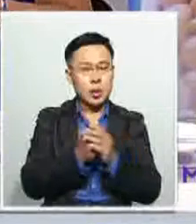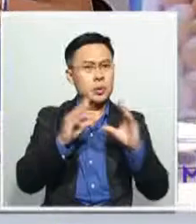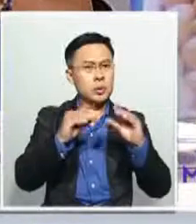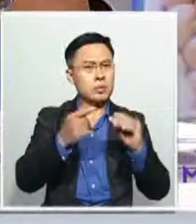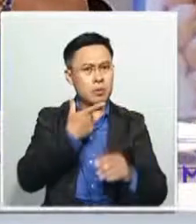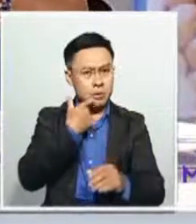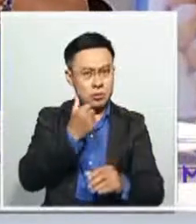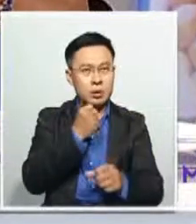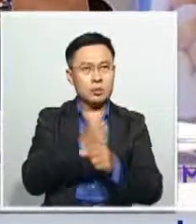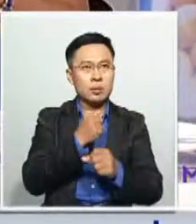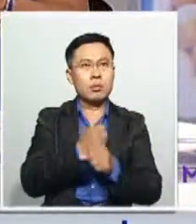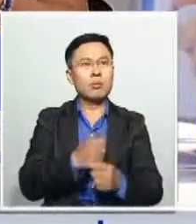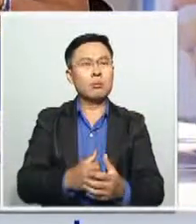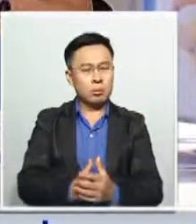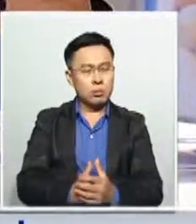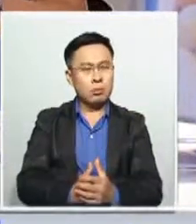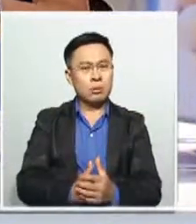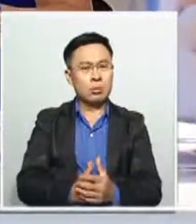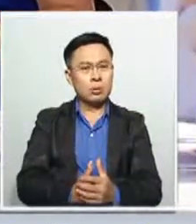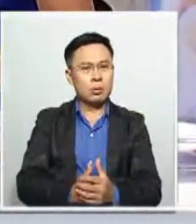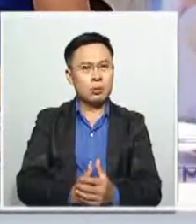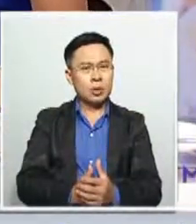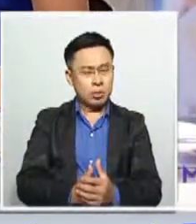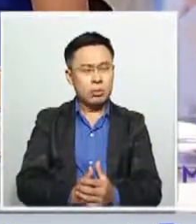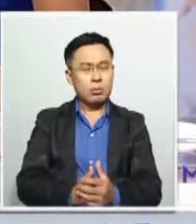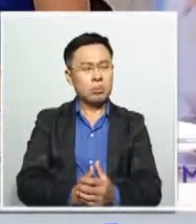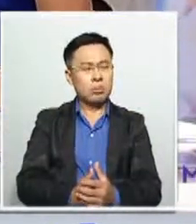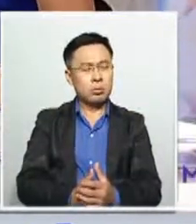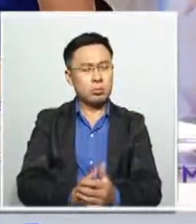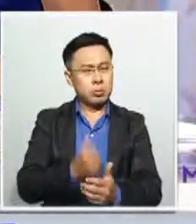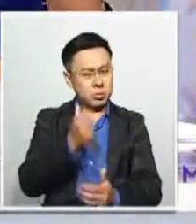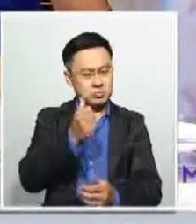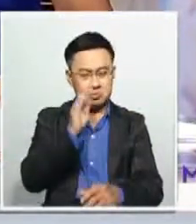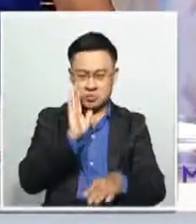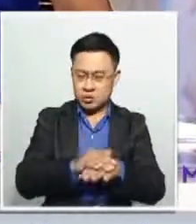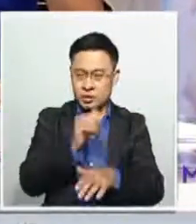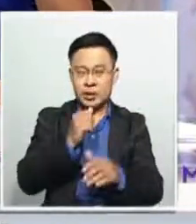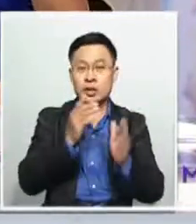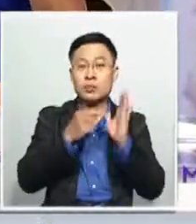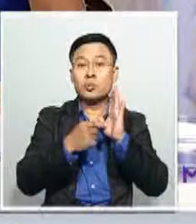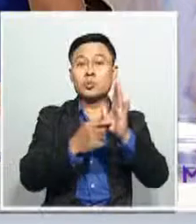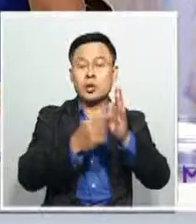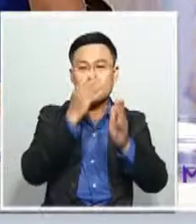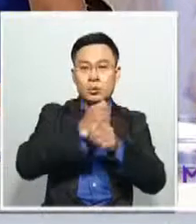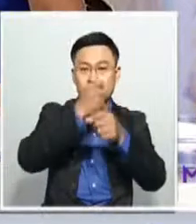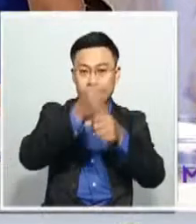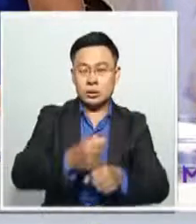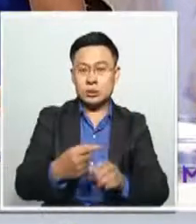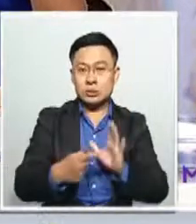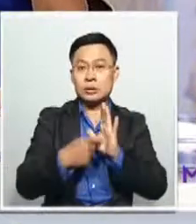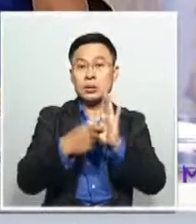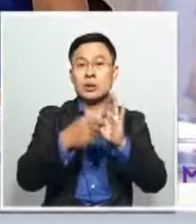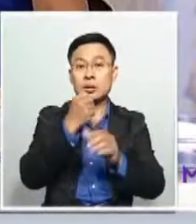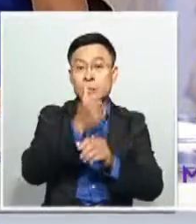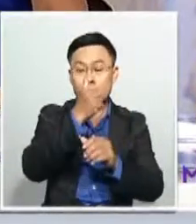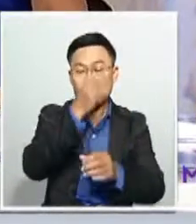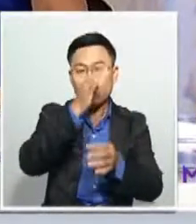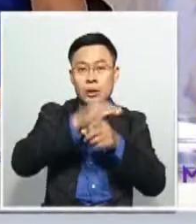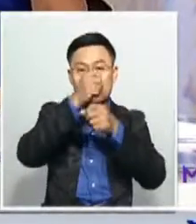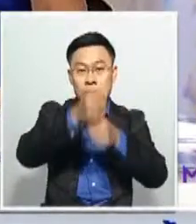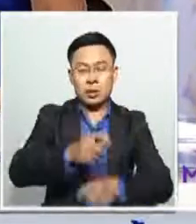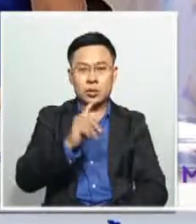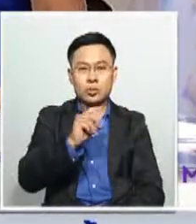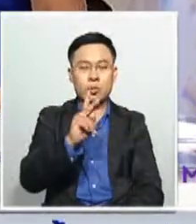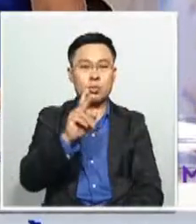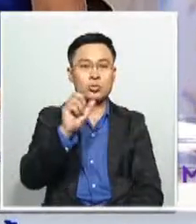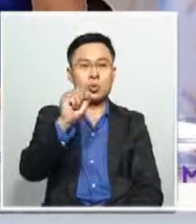ระด้างด้วยนะเพราะว่ามันคุม คว ันวันก็เรียกอายุของมันได้นะคะ ที่สำคัญที่เกษตรกรทั่วประเทศทำได้อย่างนี้เพราะว่าทางธ.ก.ส.เนี่ยเข